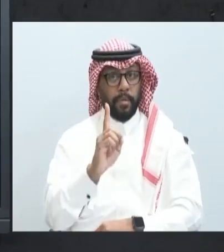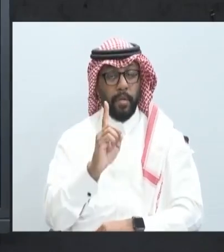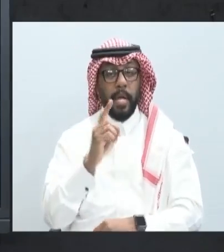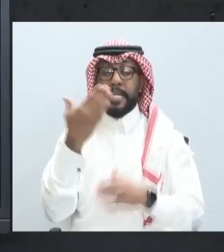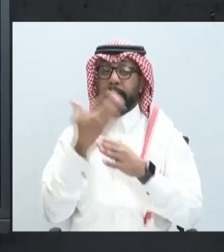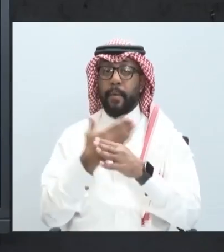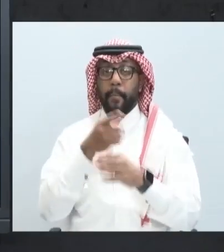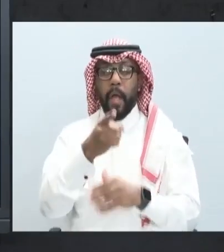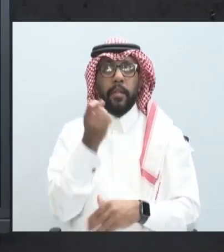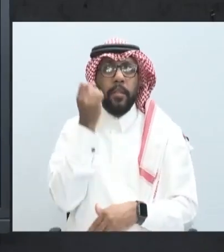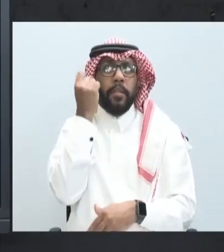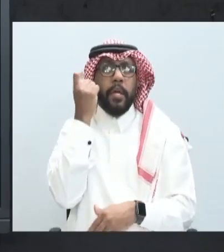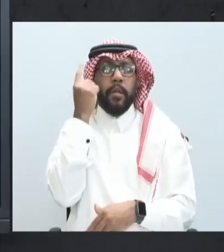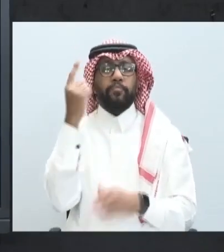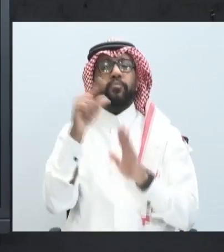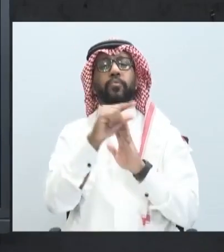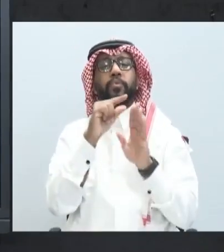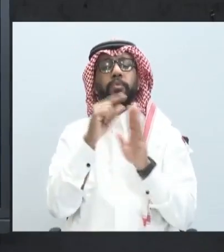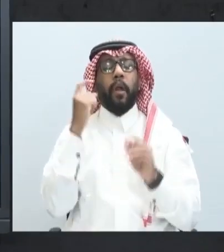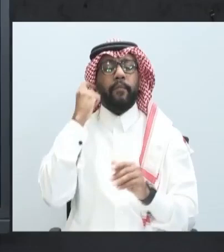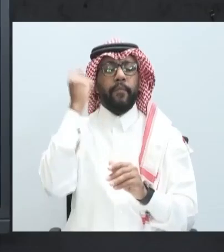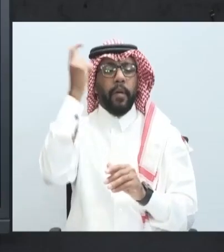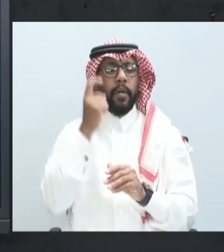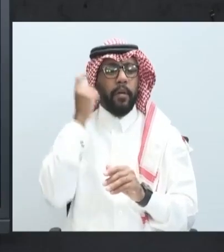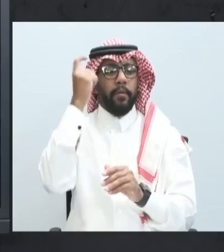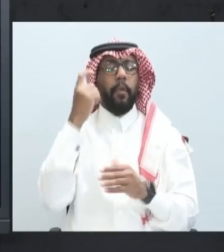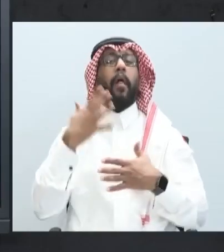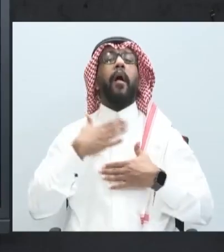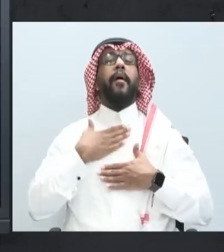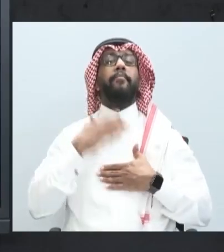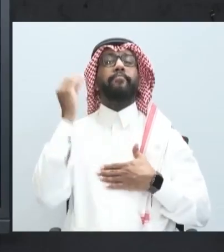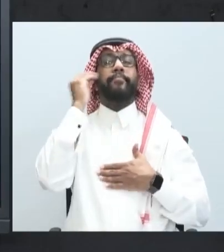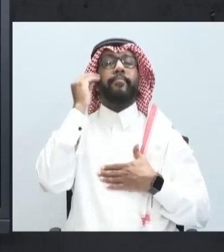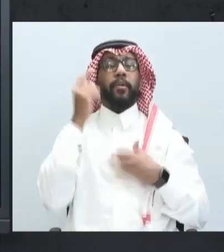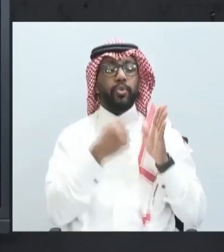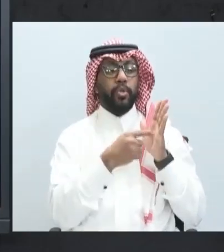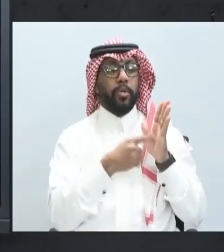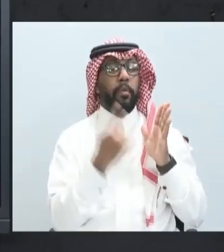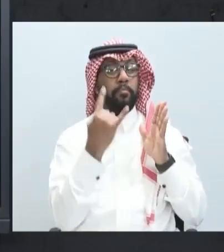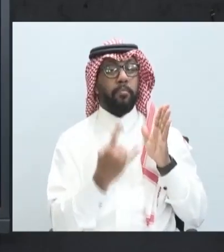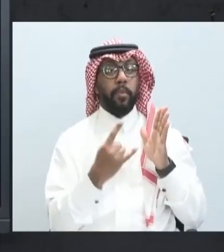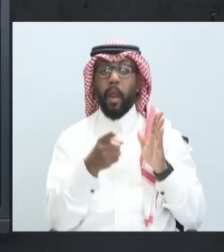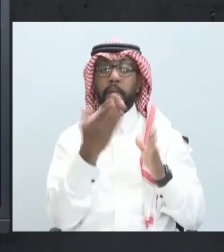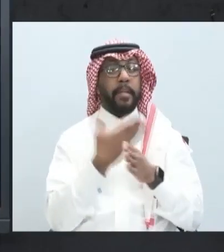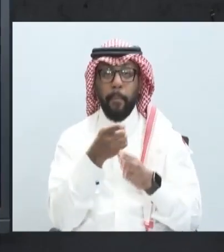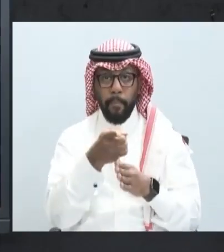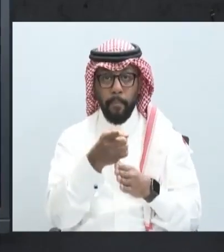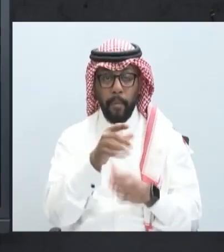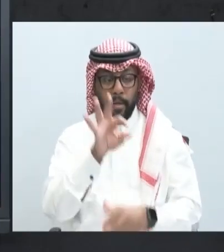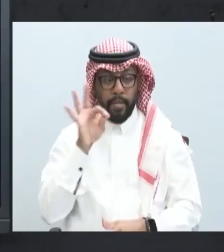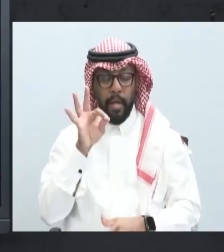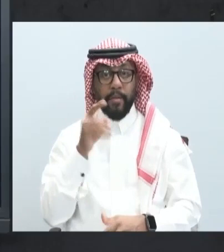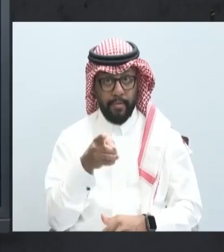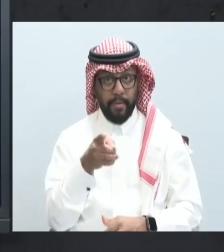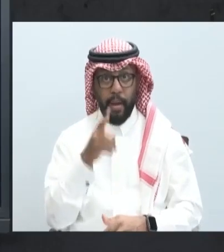لماذا كان الاستدلال واعتبار ذاك الاستدلال هو اكثر احكامك جيد